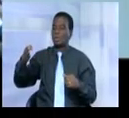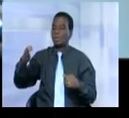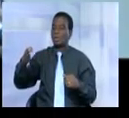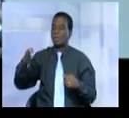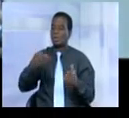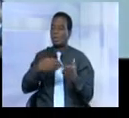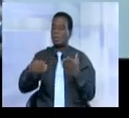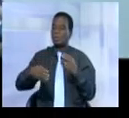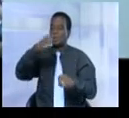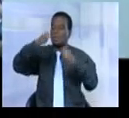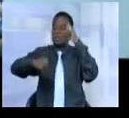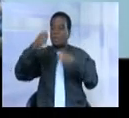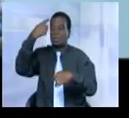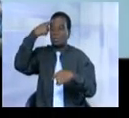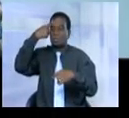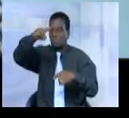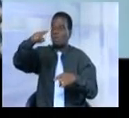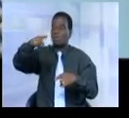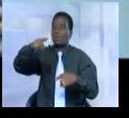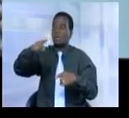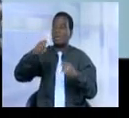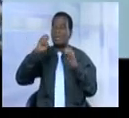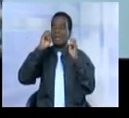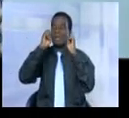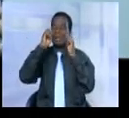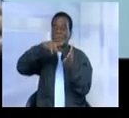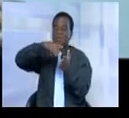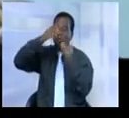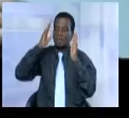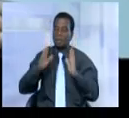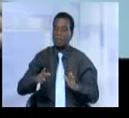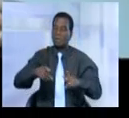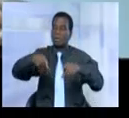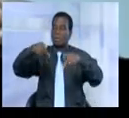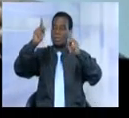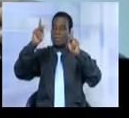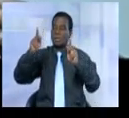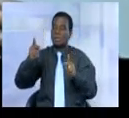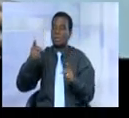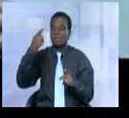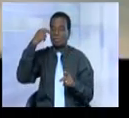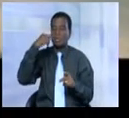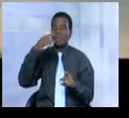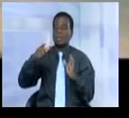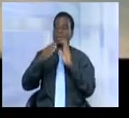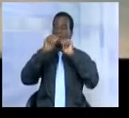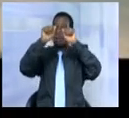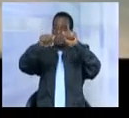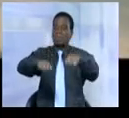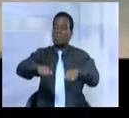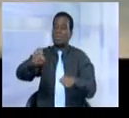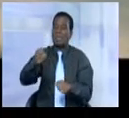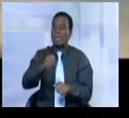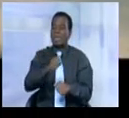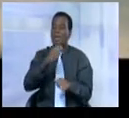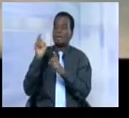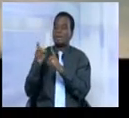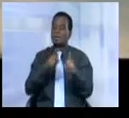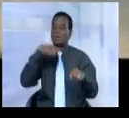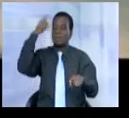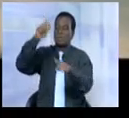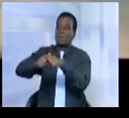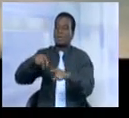des moyens d'évaluation pour les étudiants et nous permettront aussi de déceler des talents au niveau des étudiants. La mesure qui devrait être